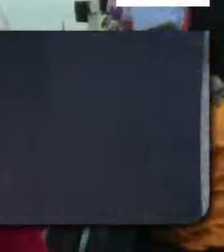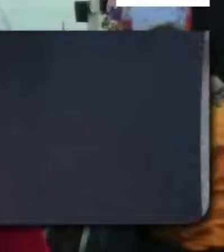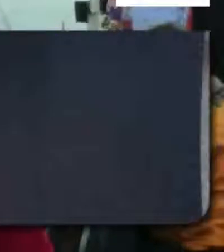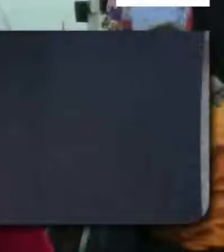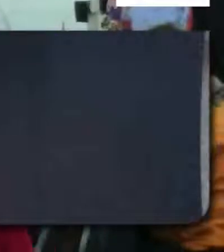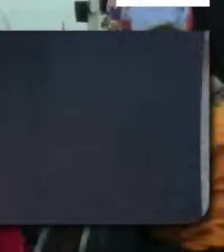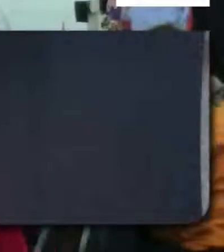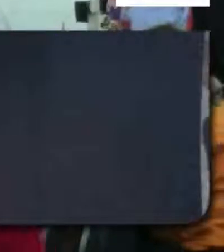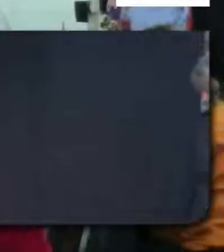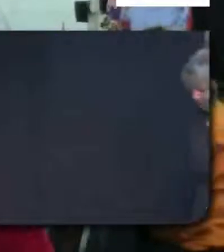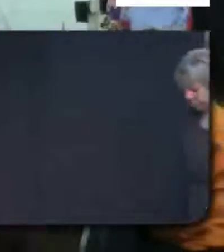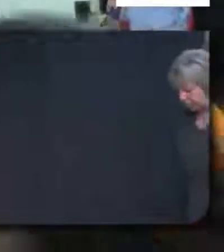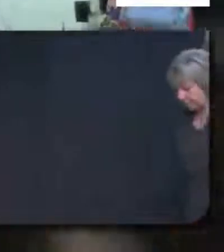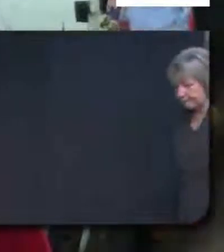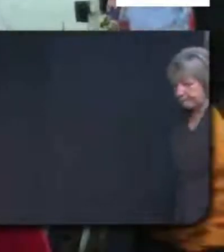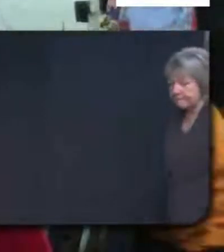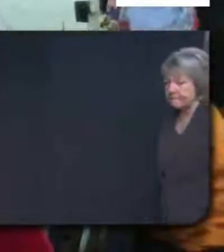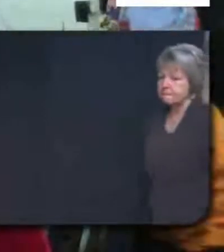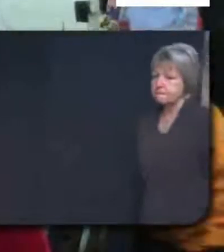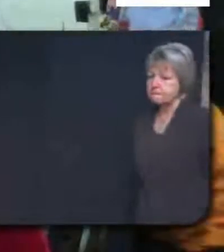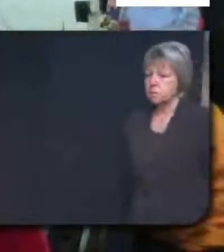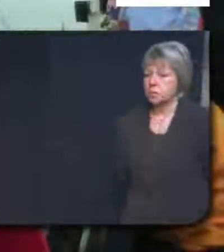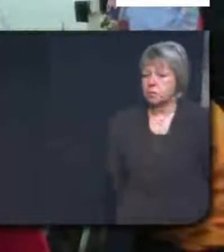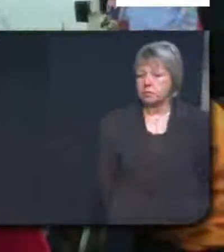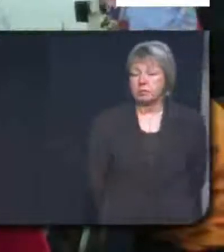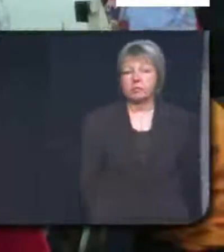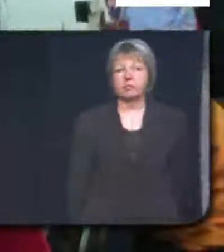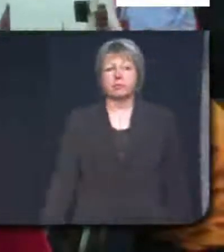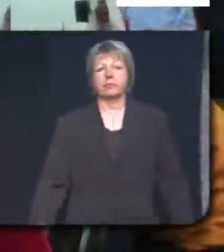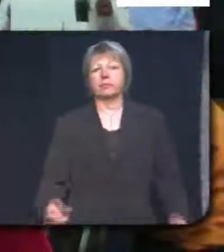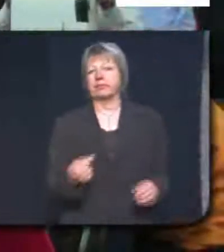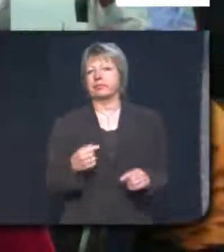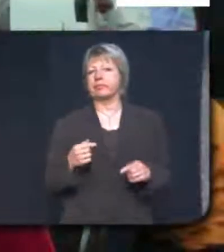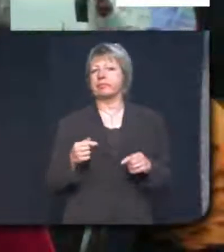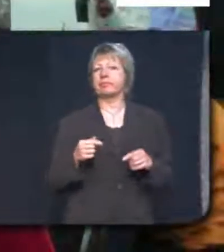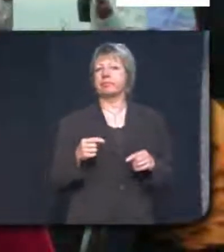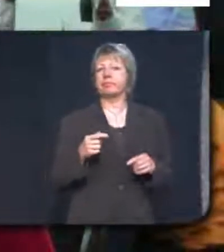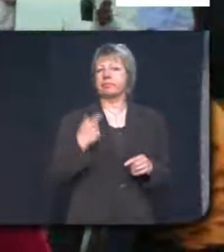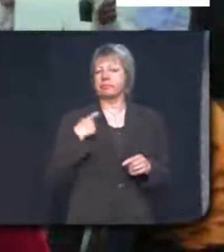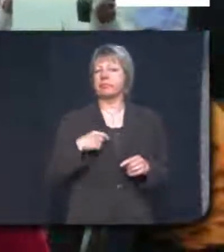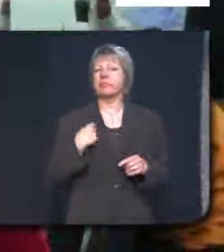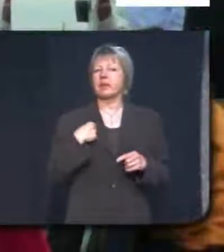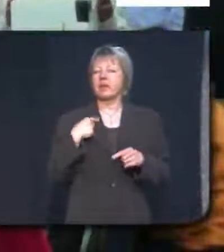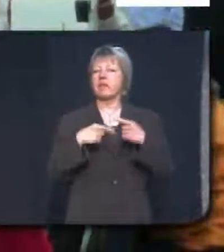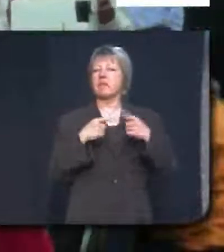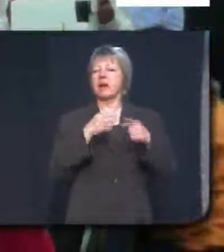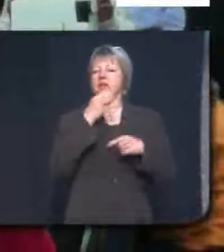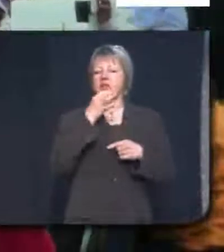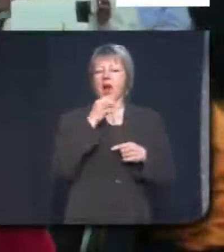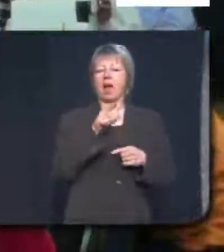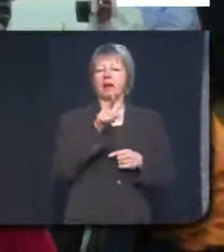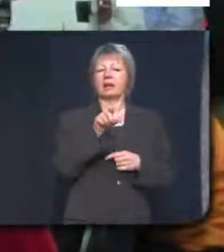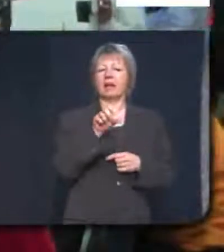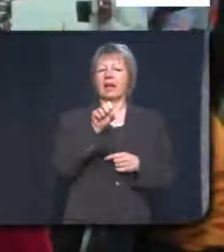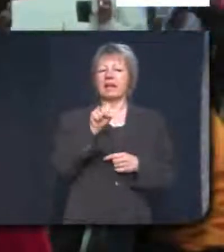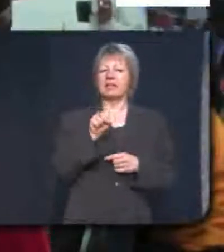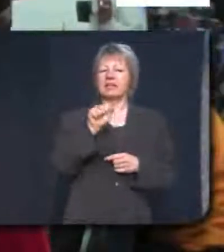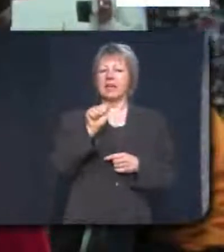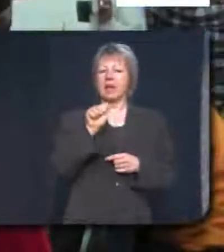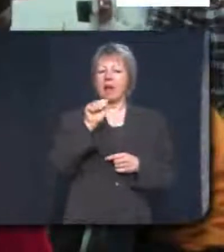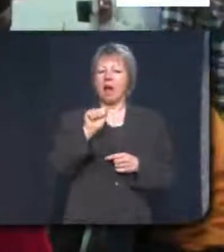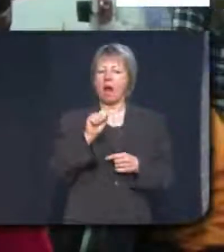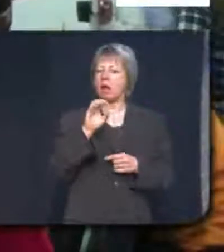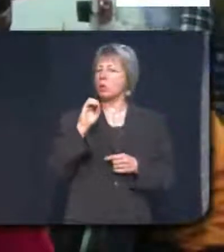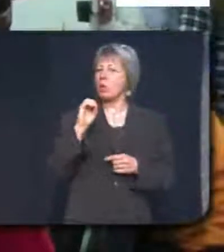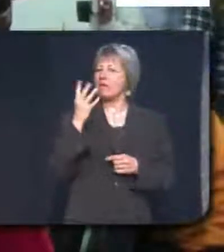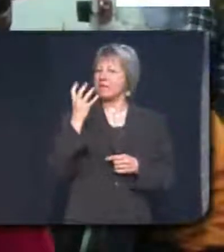okay danke also ich habe eine Verfahrensfrage ich habe sie eben vorne schon hergestellt der SR a040 wurde zurückgezogen habe ich